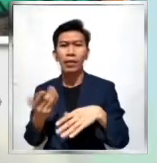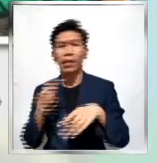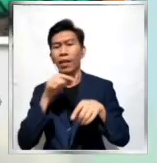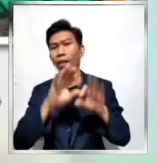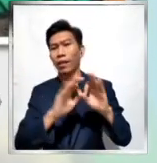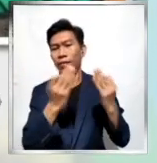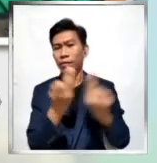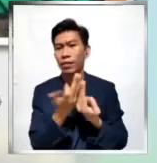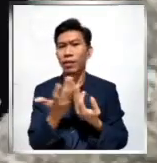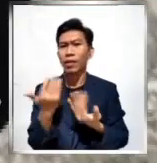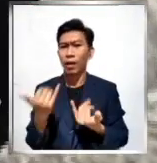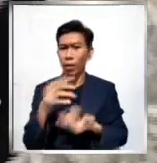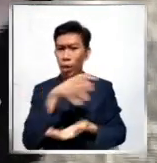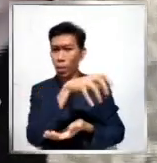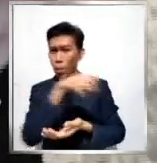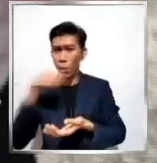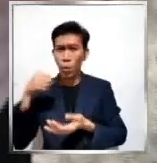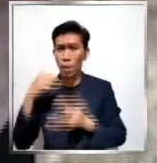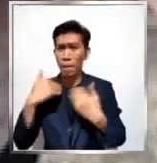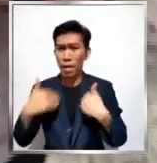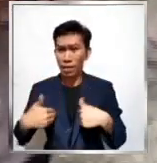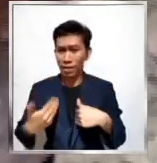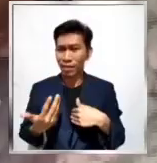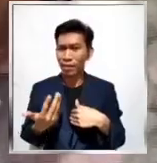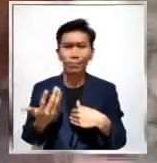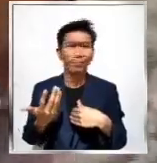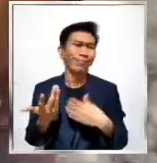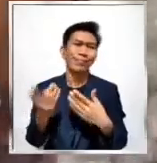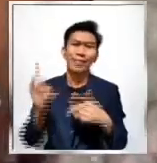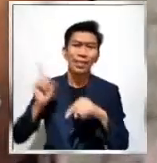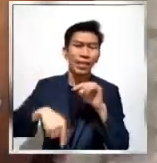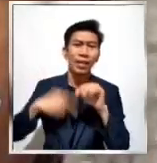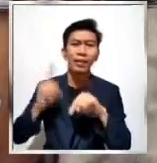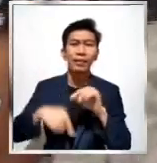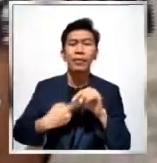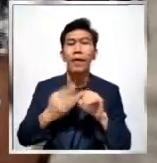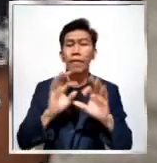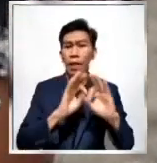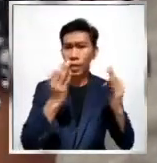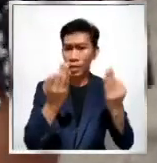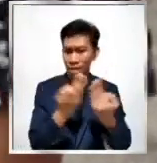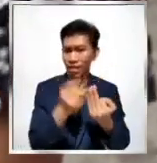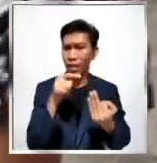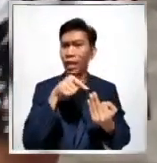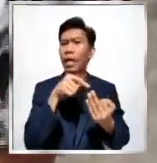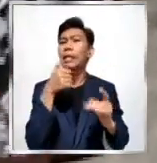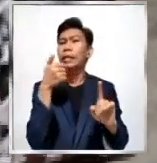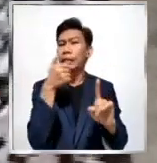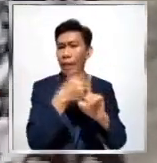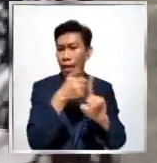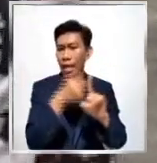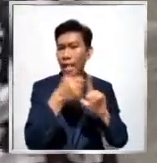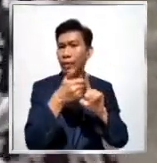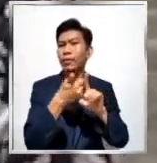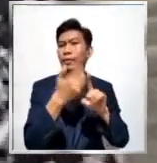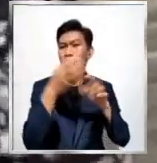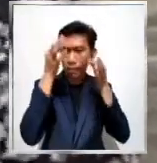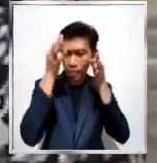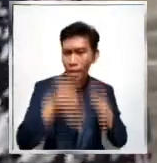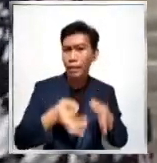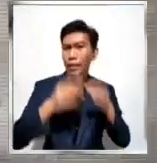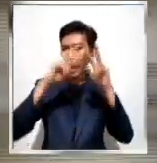ng QCPD ang bangkay. Dapat din daw hayaan ng pamilya ni Etchanis na ipa-autopsy ang bangkay sa gusto nilang